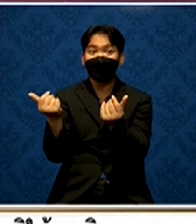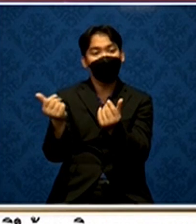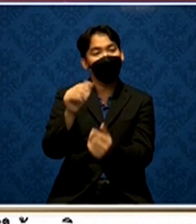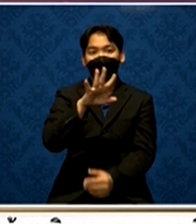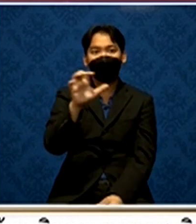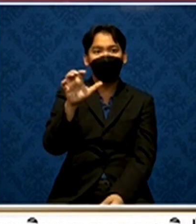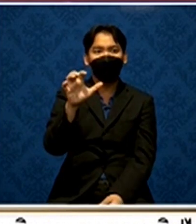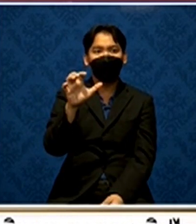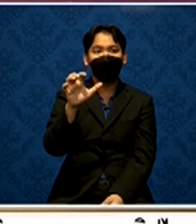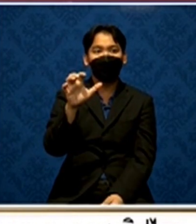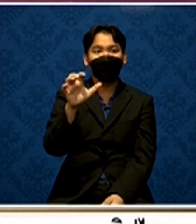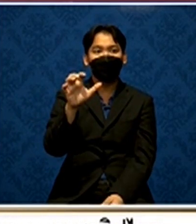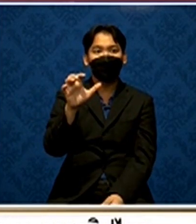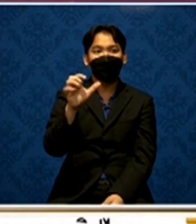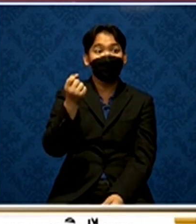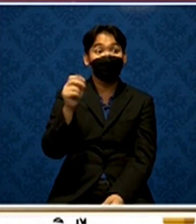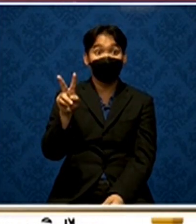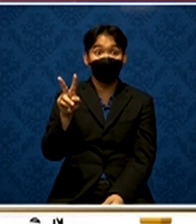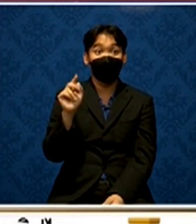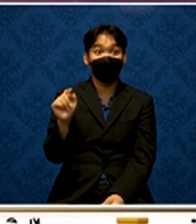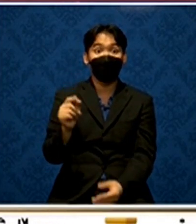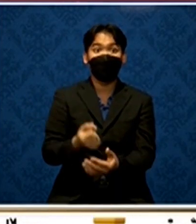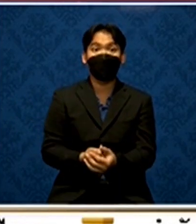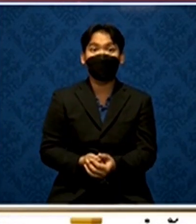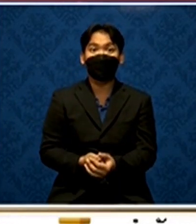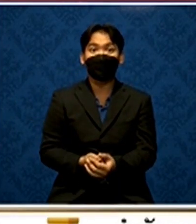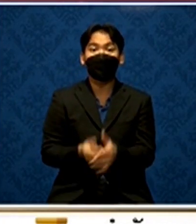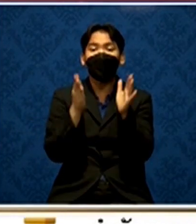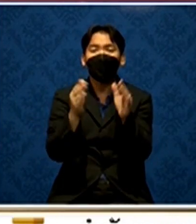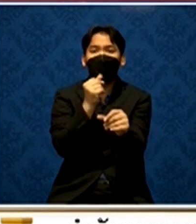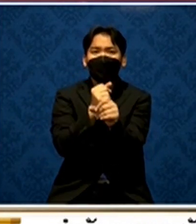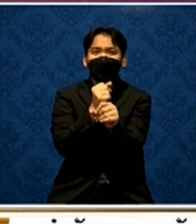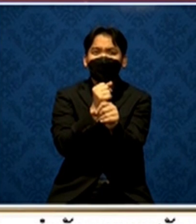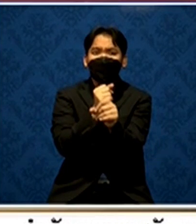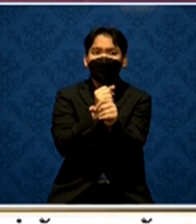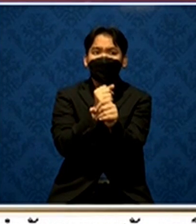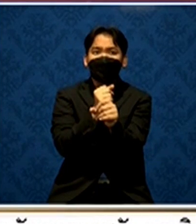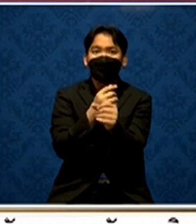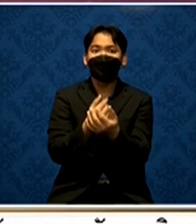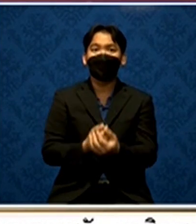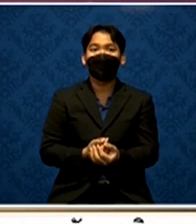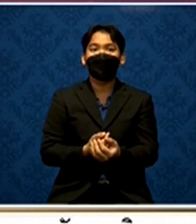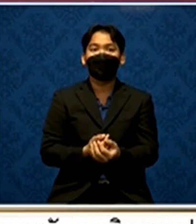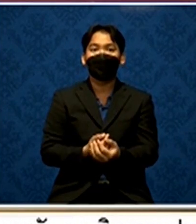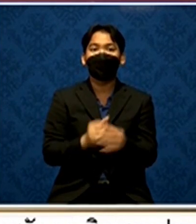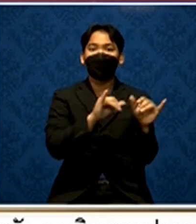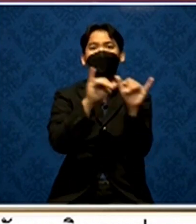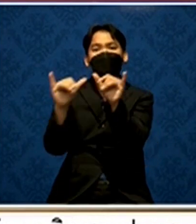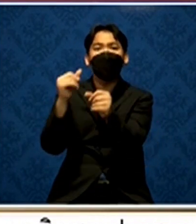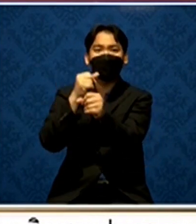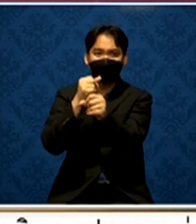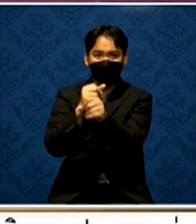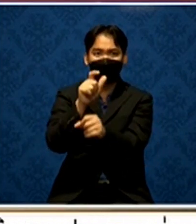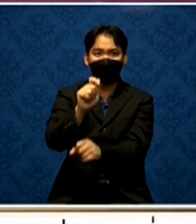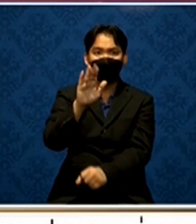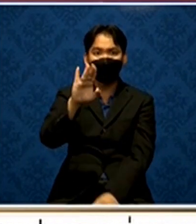งมีบุคลากร 12,049 คนครับขอโอนย้ายไปทำงานกับอบ